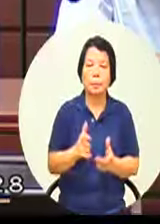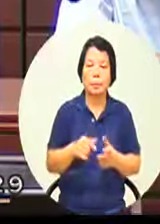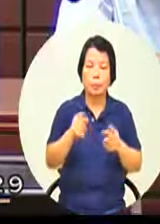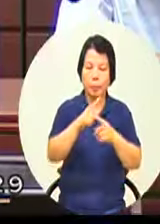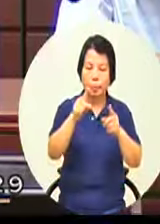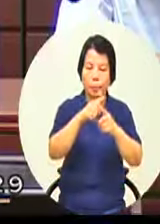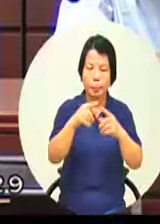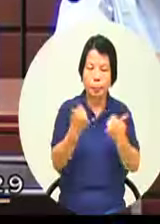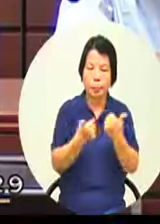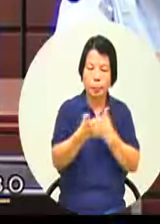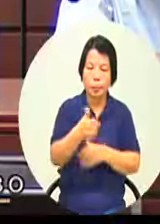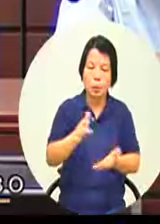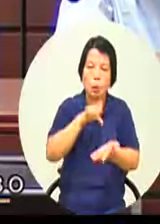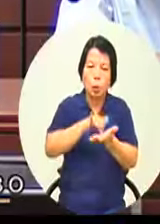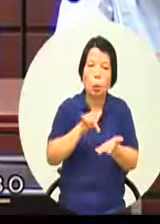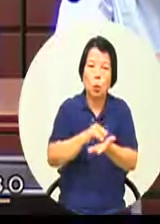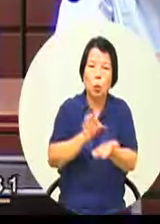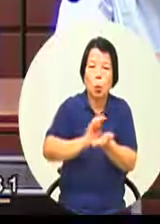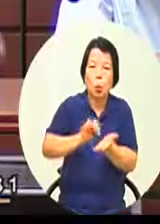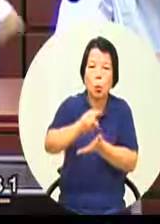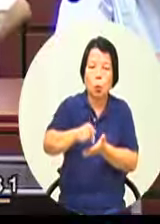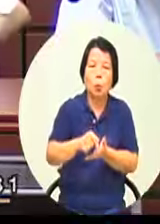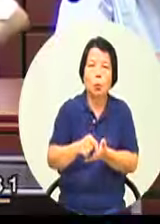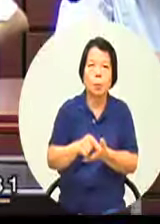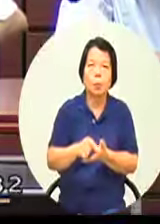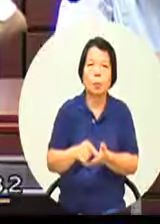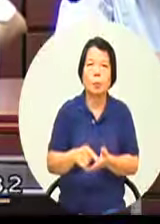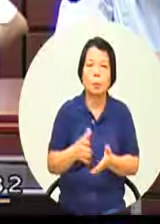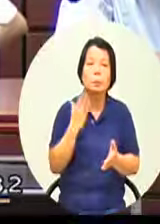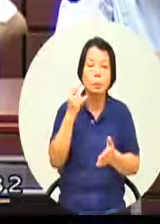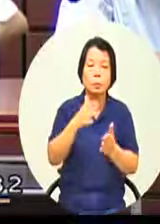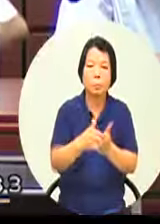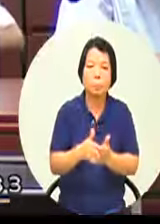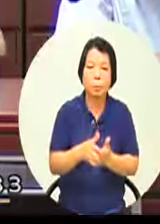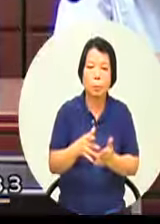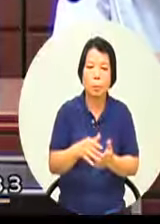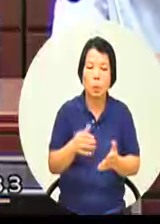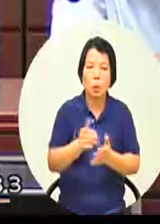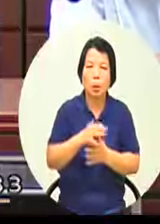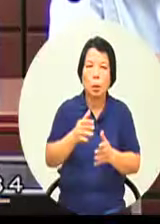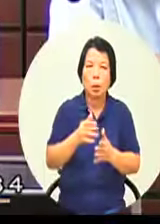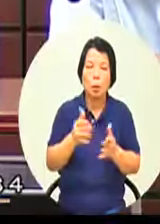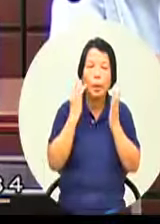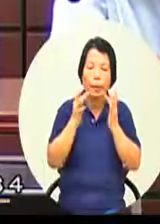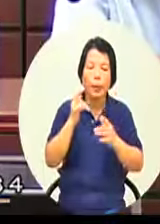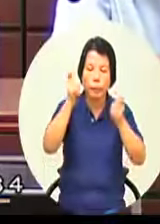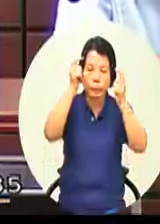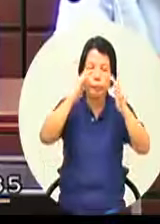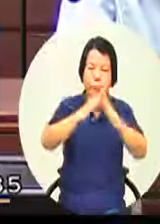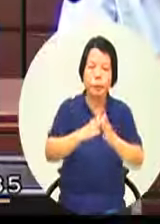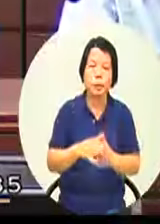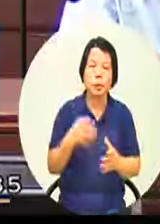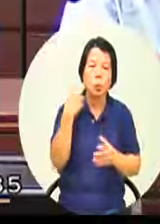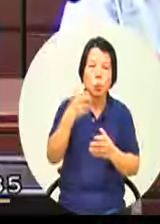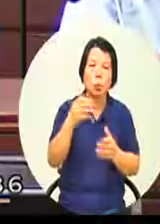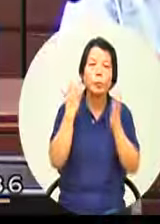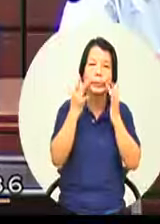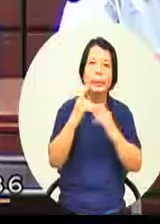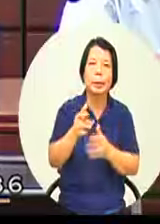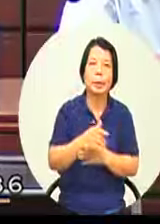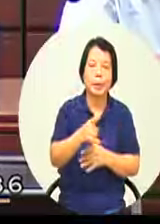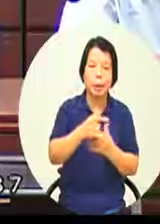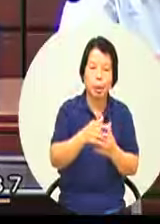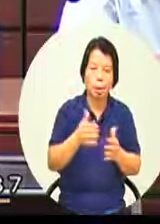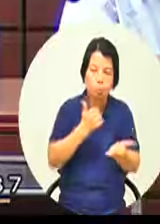心的农药用量的问题，今仔日来讲的批发市场，比如割菜批发市场，伊就马上会检